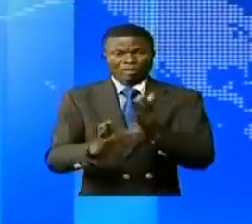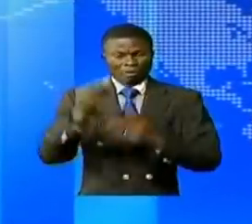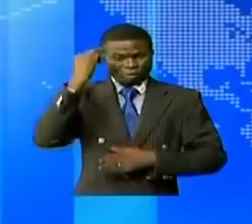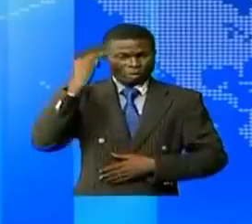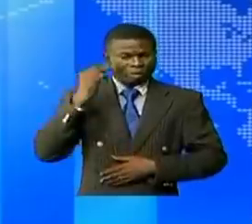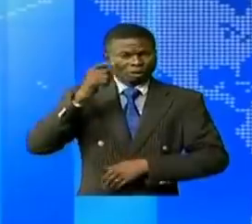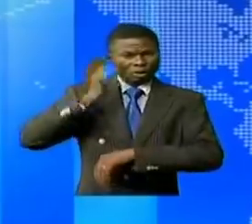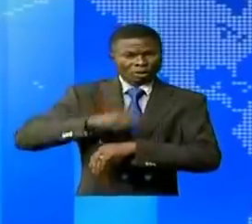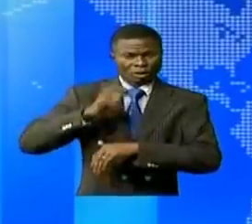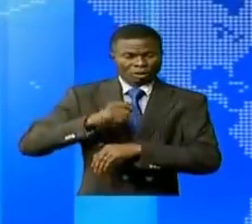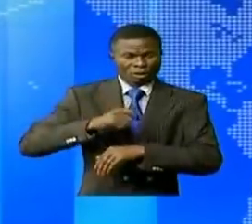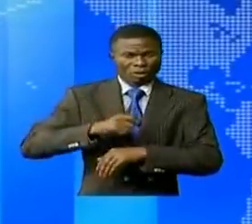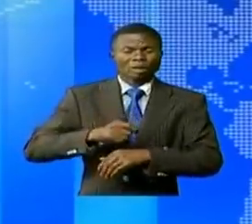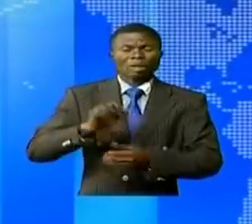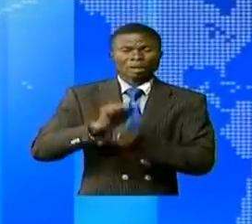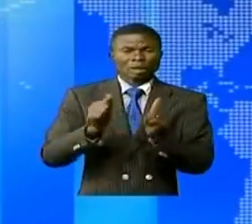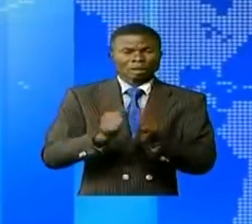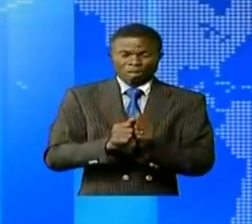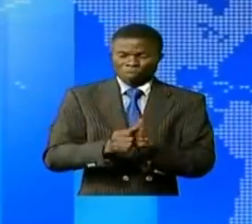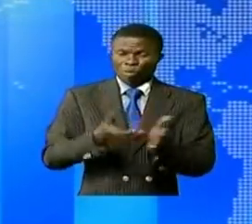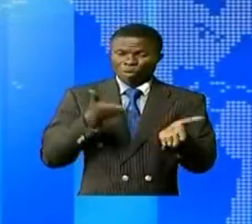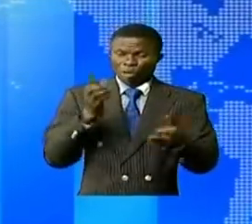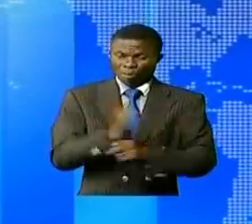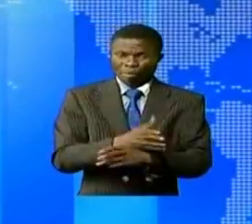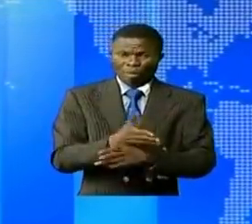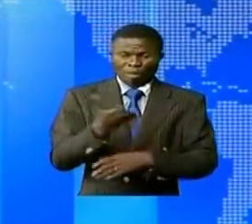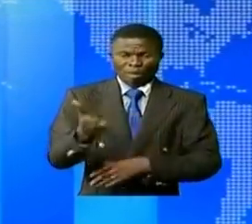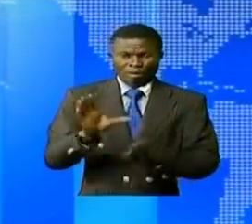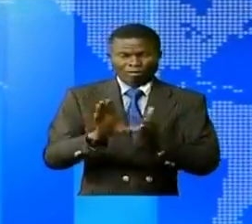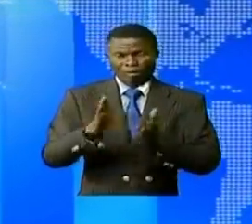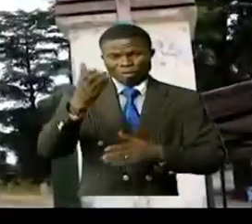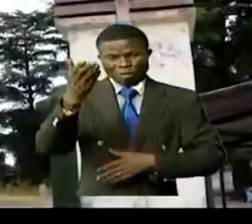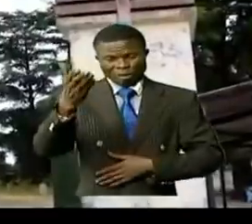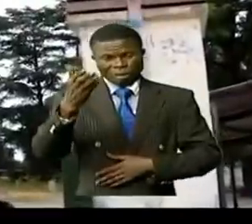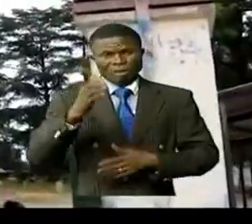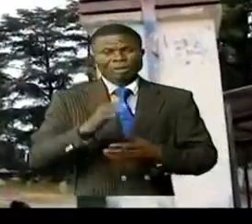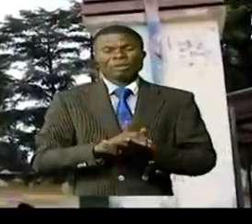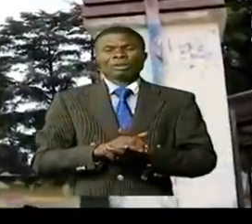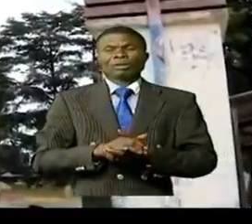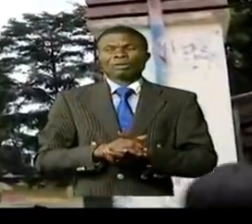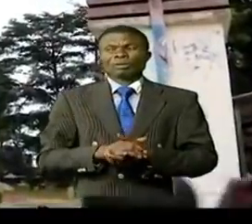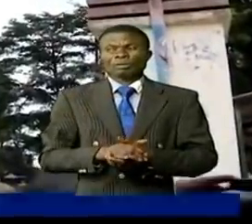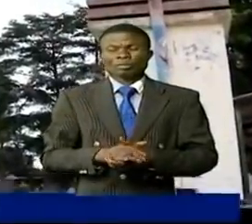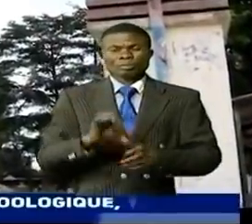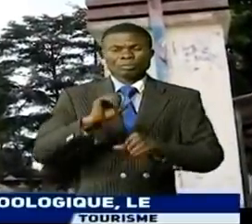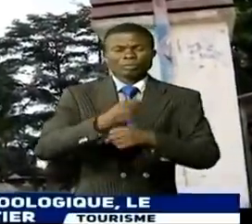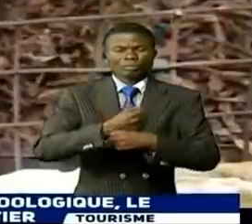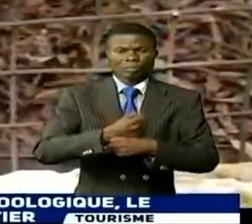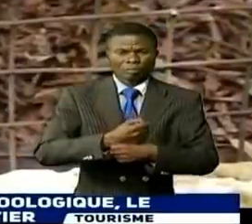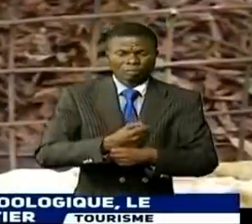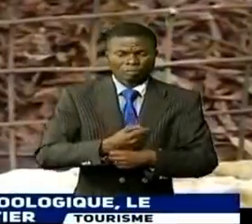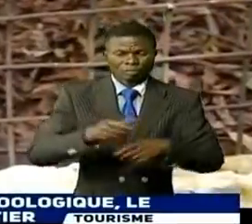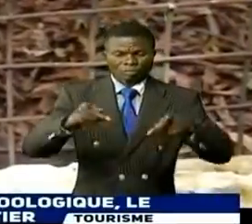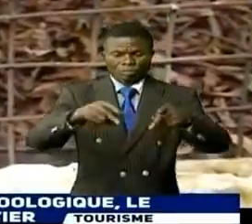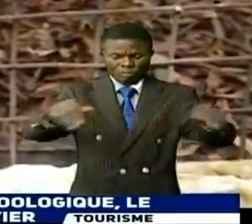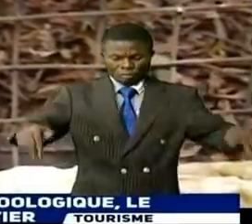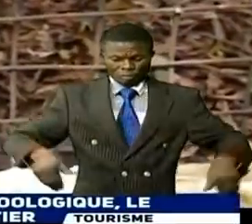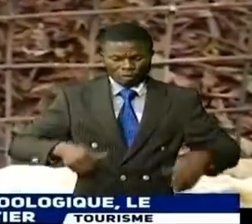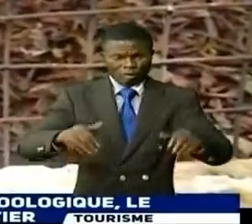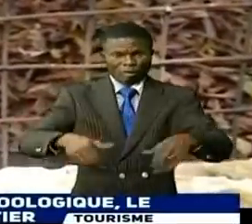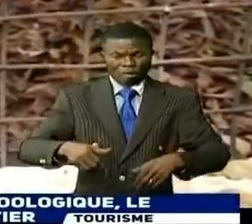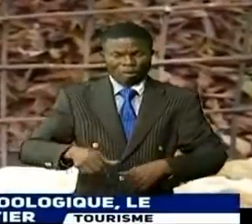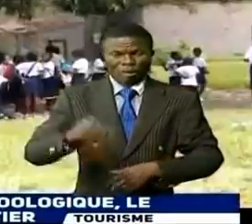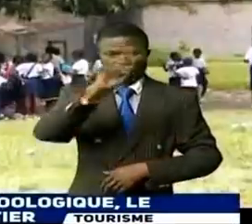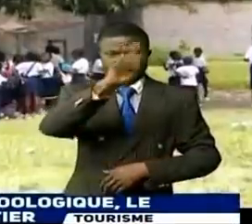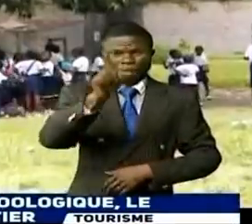pour que l'appareil judiciaire soit mis en mouvement. Nadine Nyankou. 33 ans après sa création, le jardin zoologique de Kinshasa